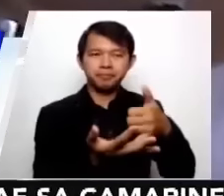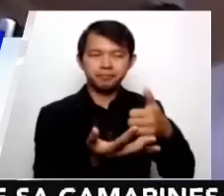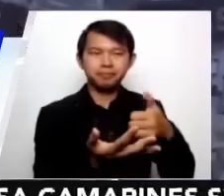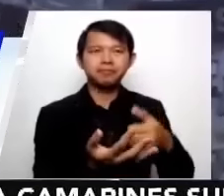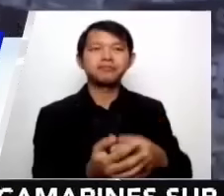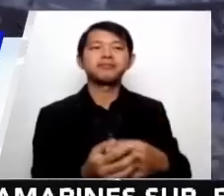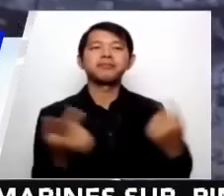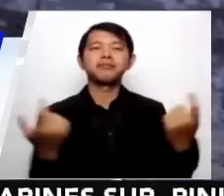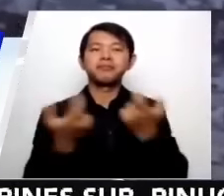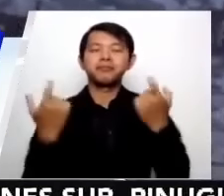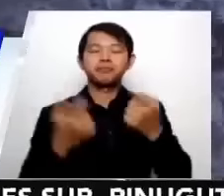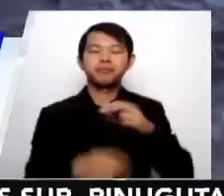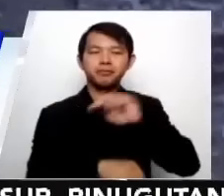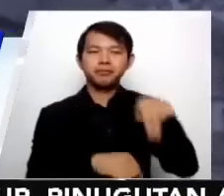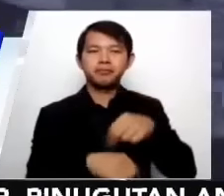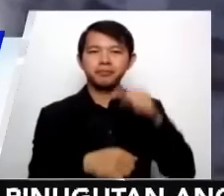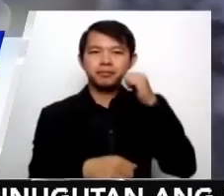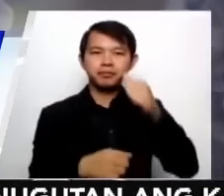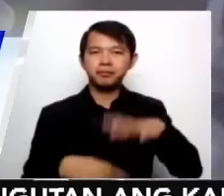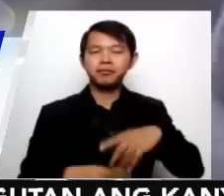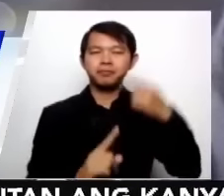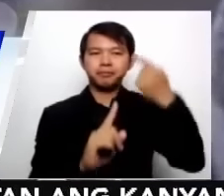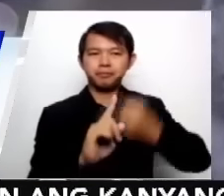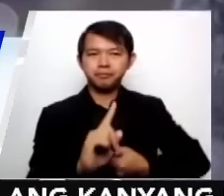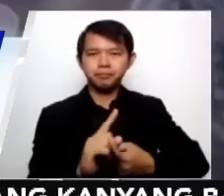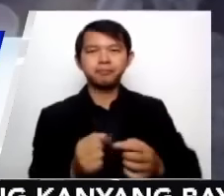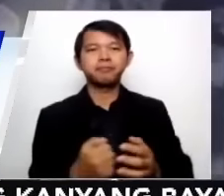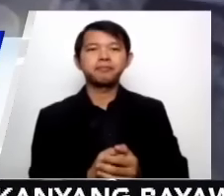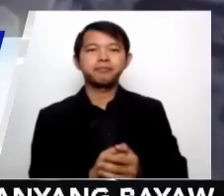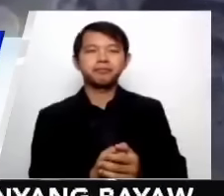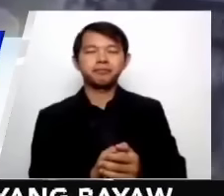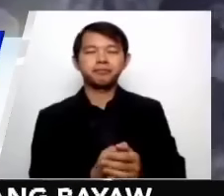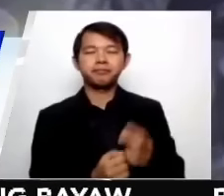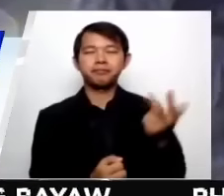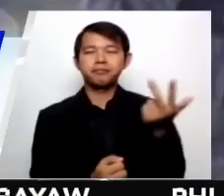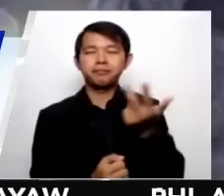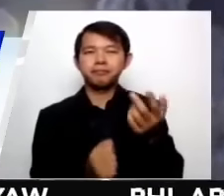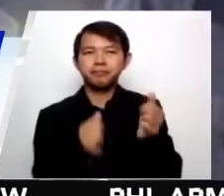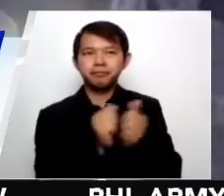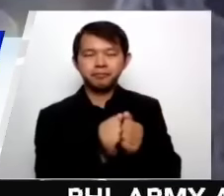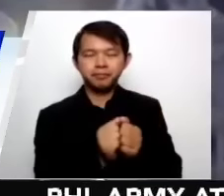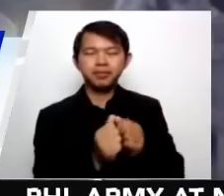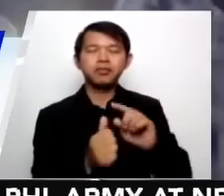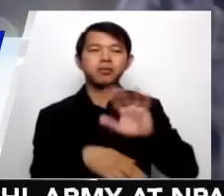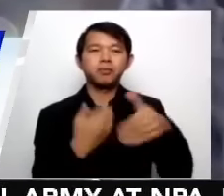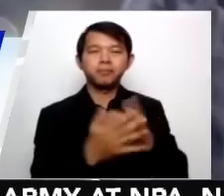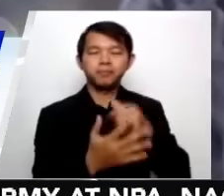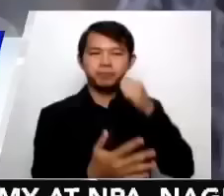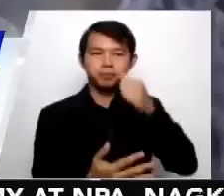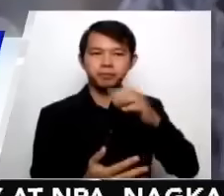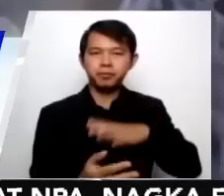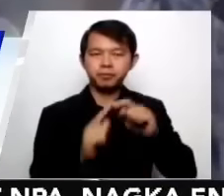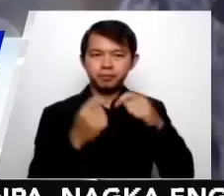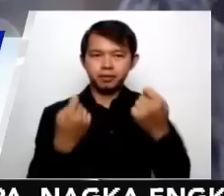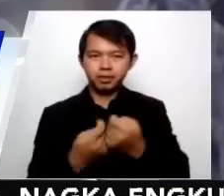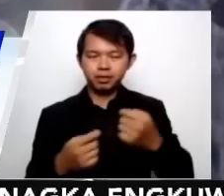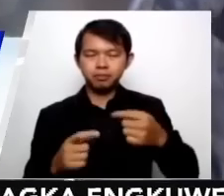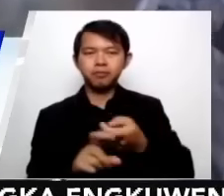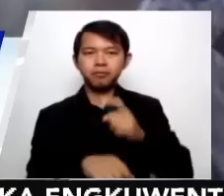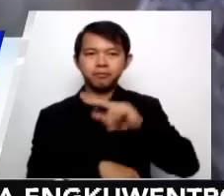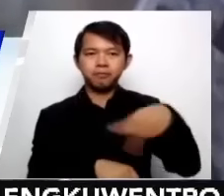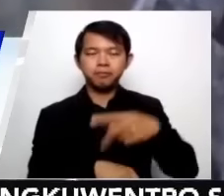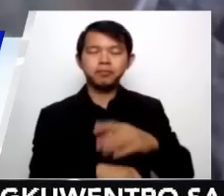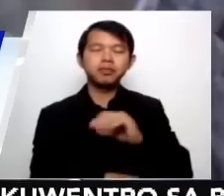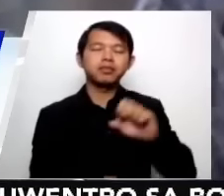Women's Month. Kasama sila ni Dayundon sa kauna-unahang all-women team sa Pilipinas at Southeast Asia na nakarating sa summit